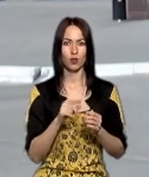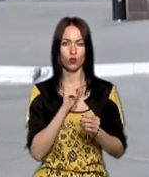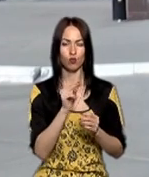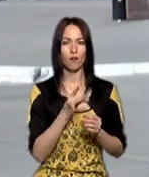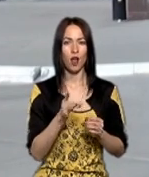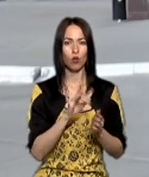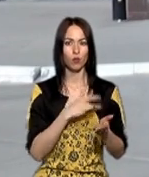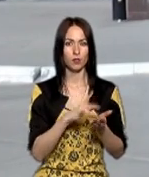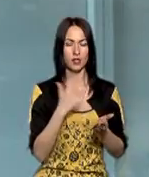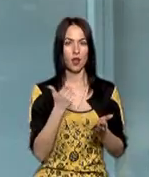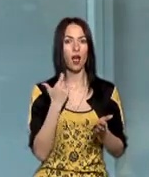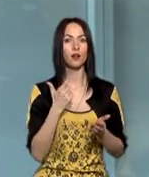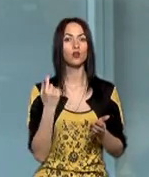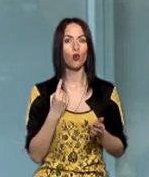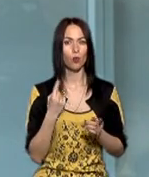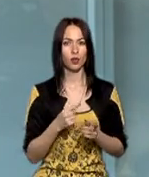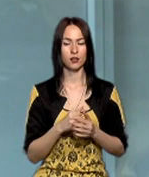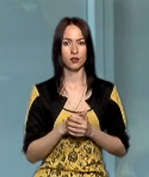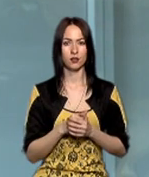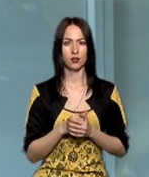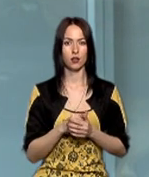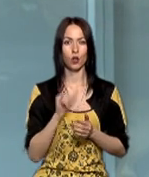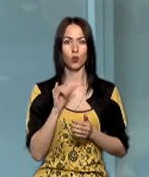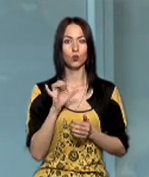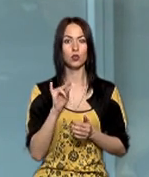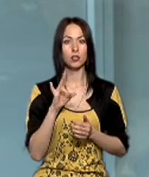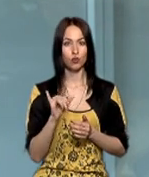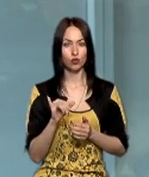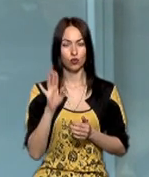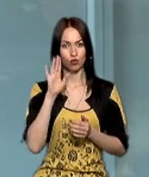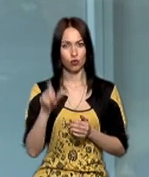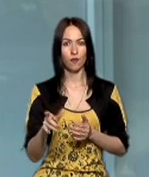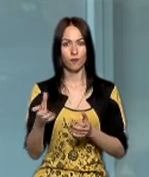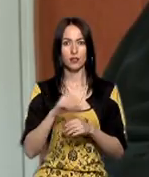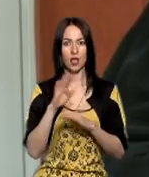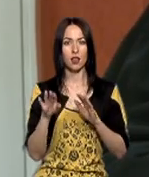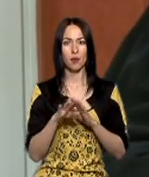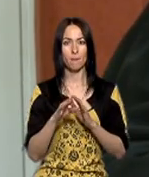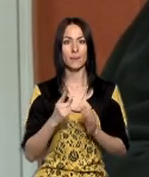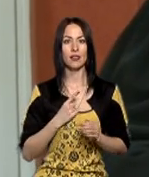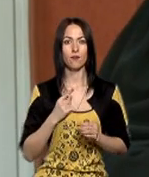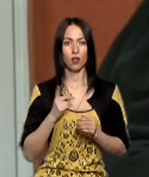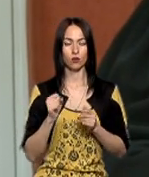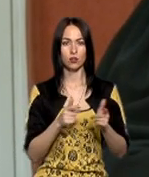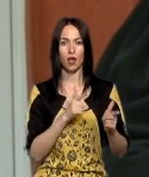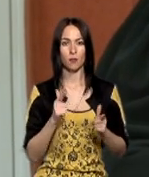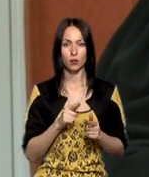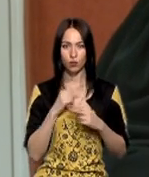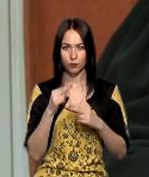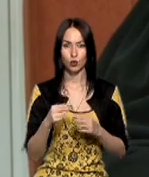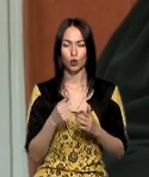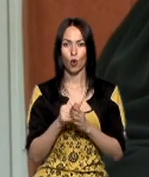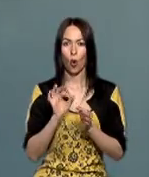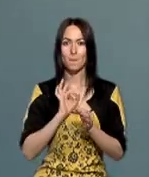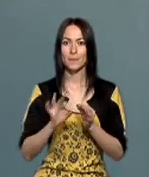міста Харківської області. У січні чоловіка взяли під варту за підозрою підготовці до підпалу техніки компанії,